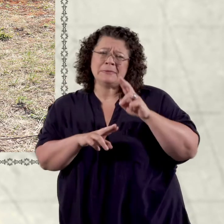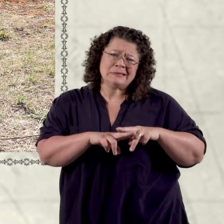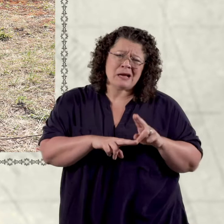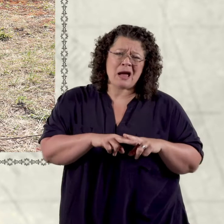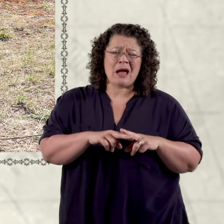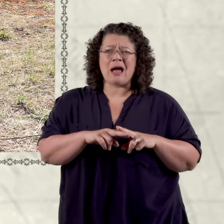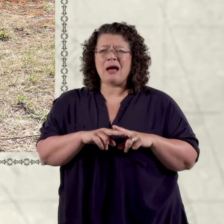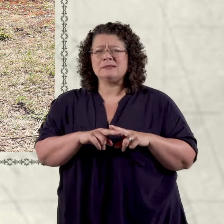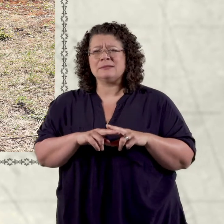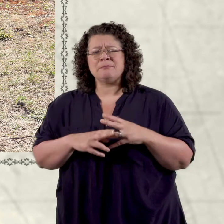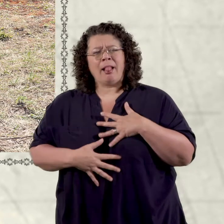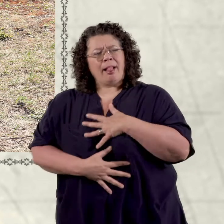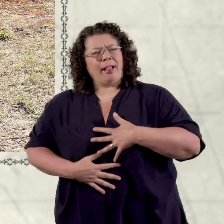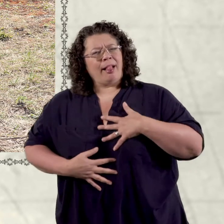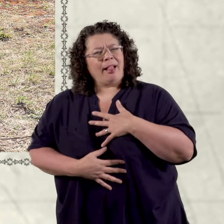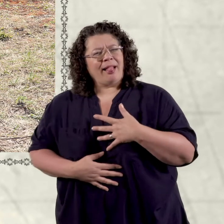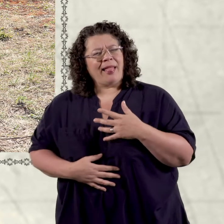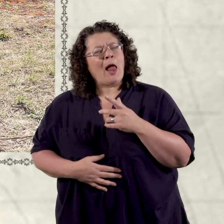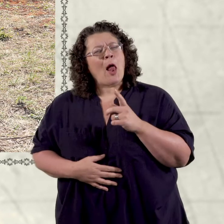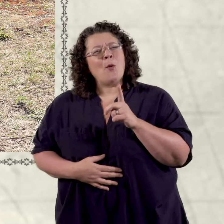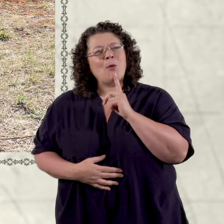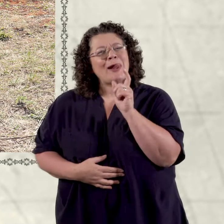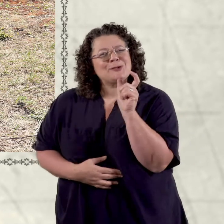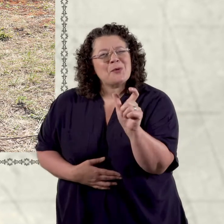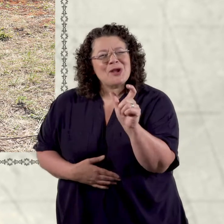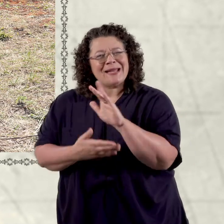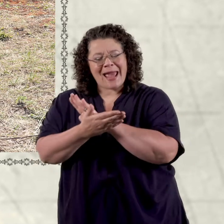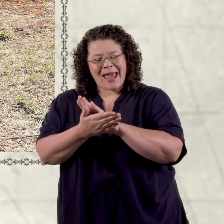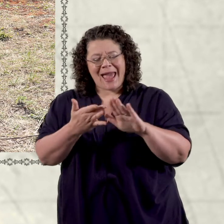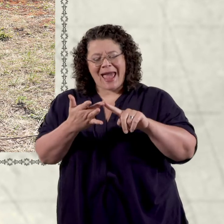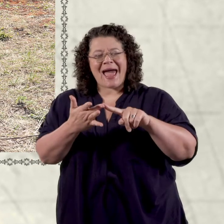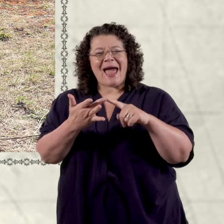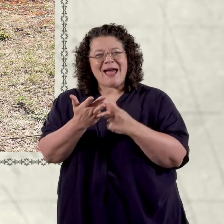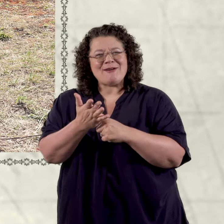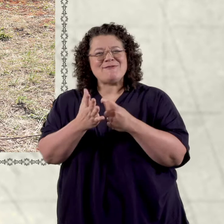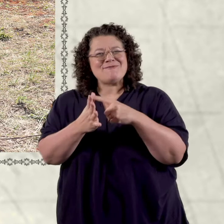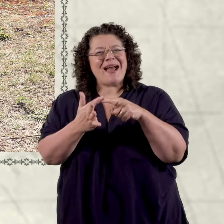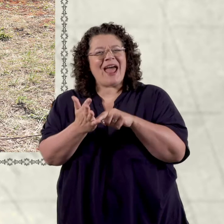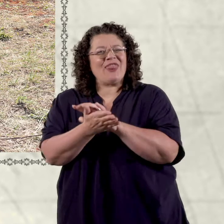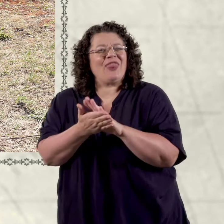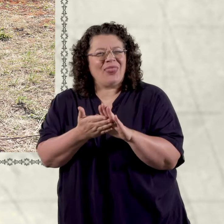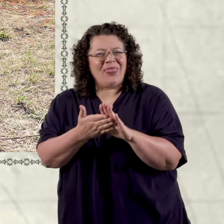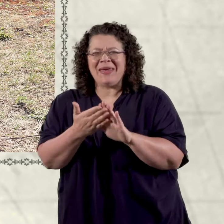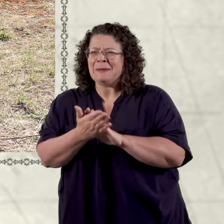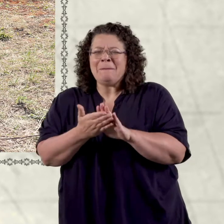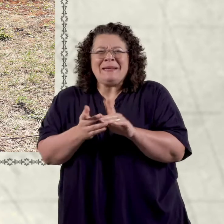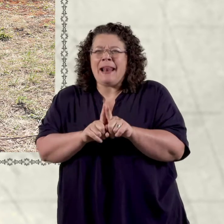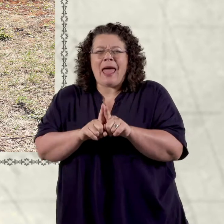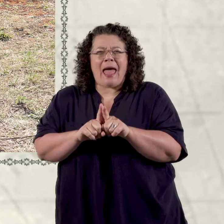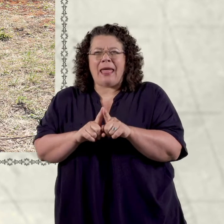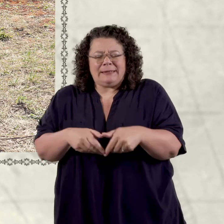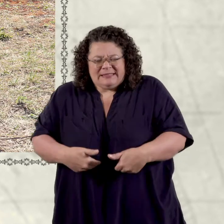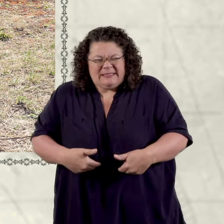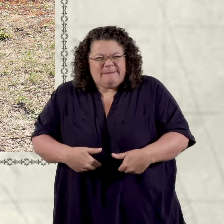mam a dad. A'r unig beth oedd yn gwneud i mi deimlo'n well oedd ysgrifennu llythyra adra atyn